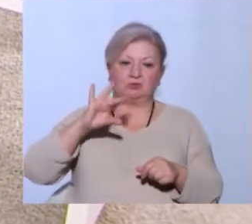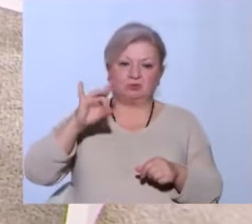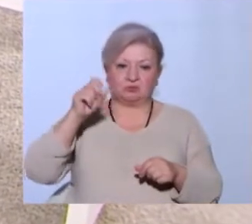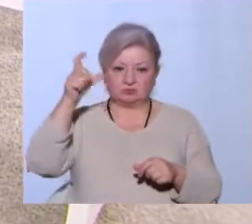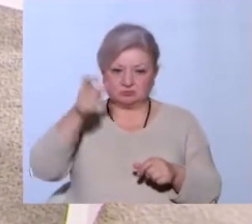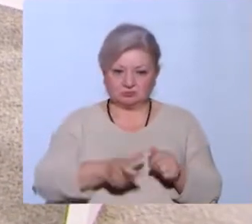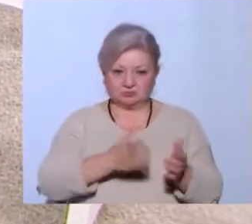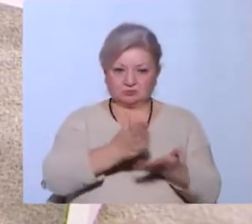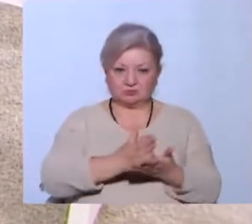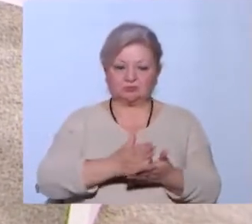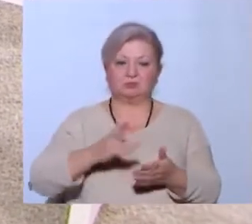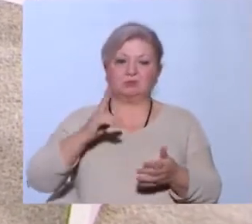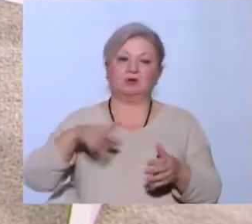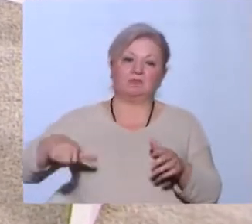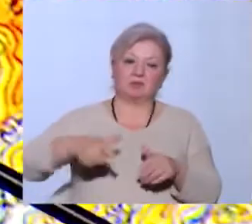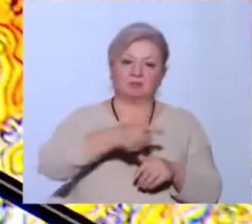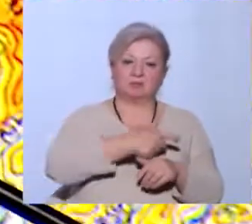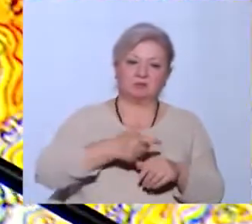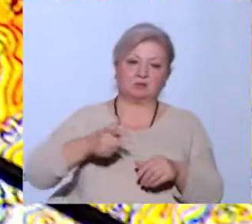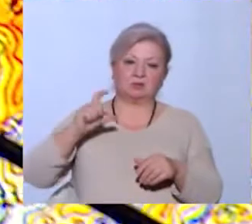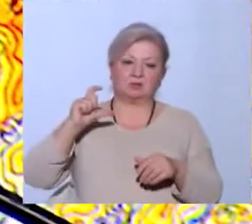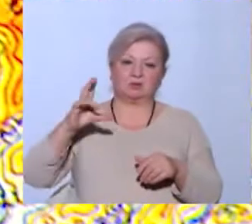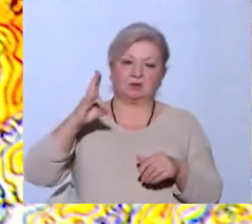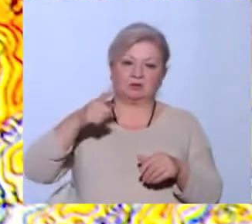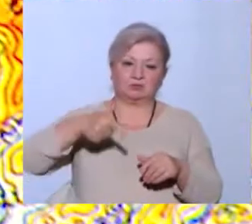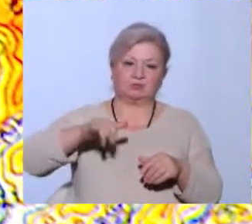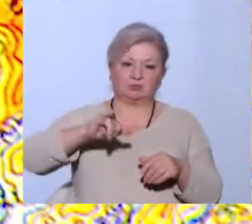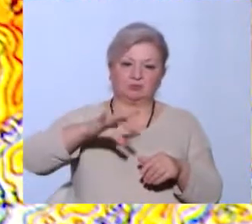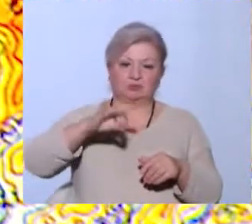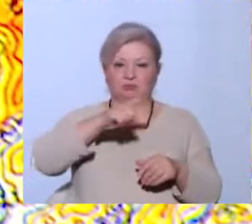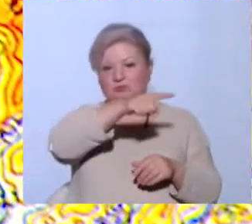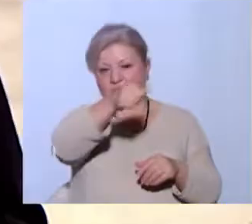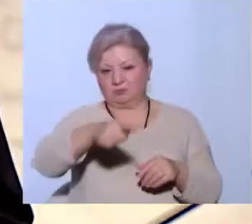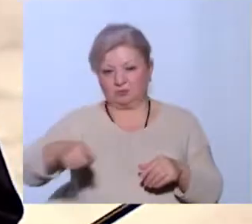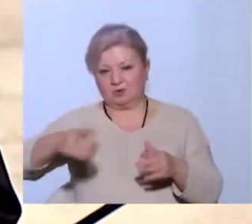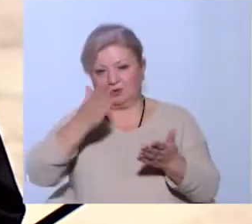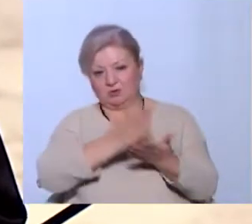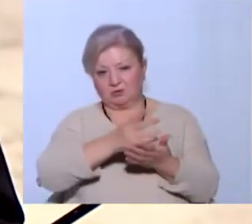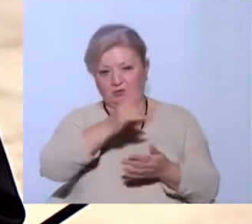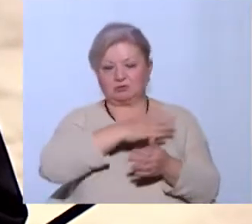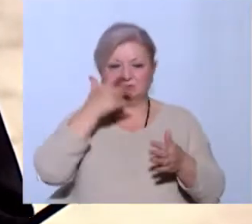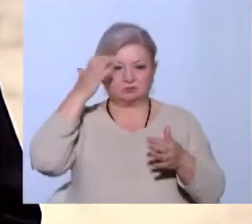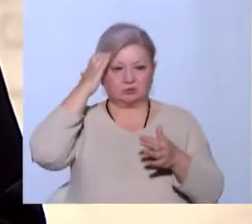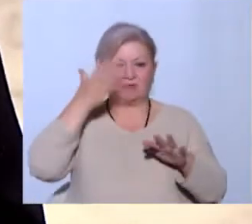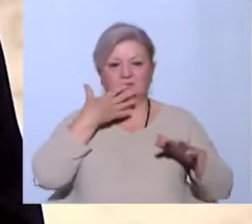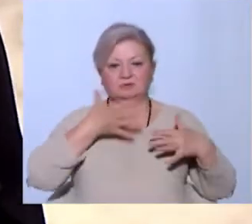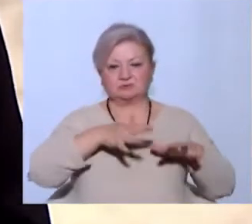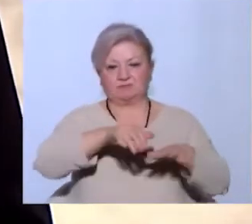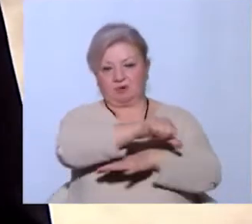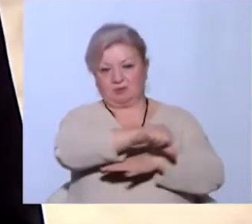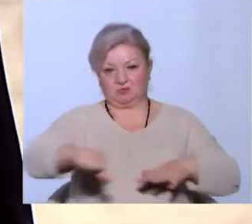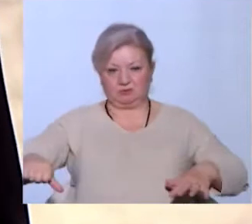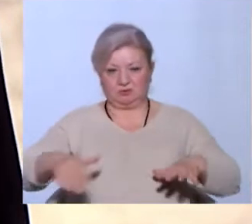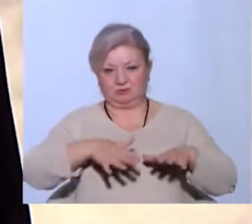დინარე ენგურს. ხოლო დანარჩენ მონაკვეთზე, როგორც ხედავთ, აფხაზეთს ესაზღვრება შავი ზღვა.